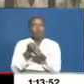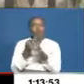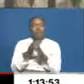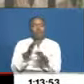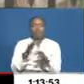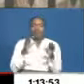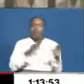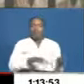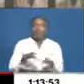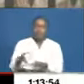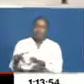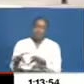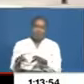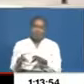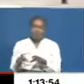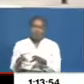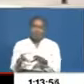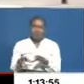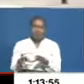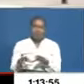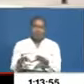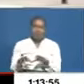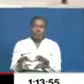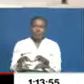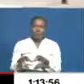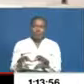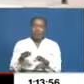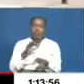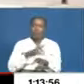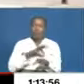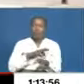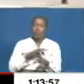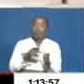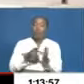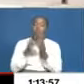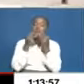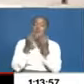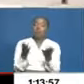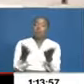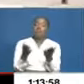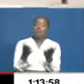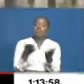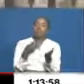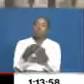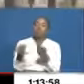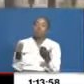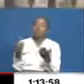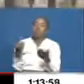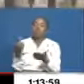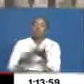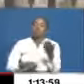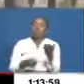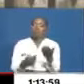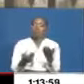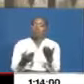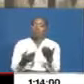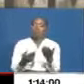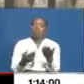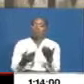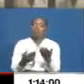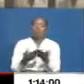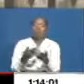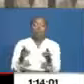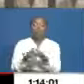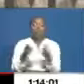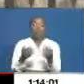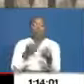sana. Kwamba allowance zao hazilipwi. Pesa unakatwa kwa mshahara, aziendi mahali, hata saizi